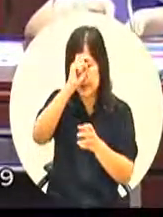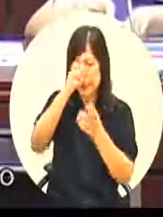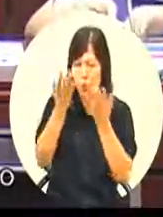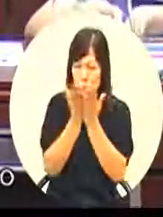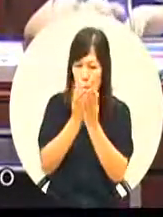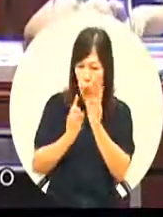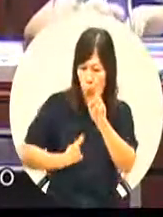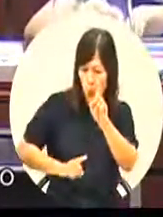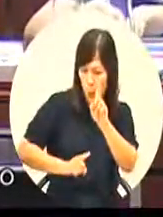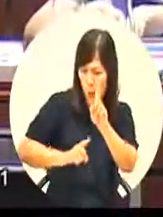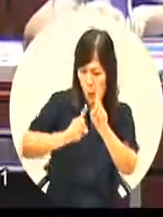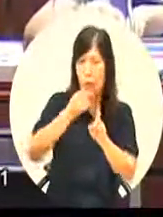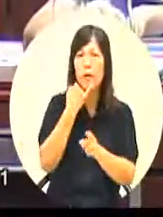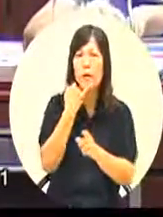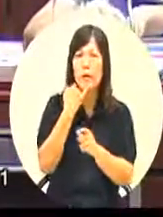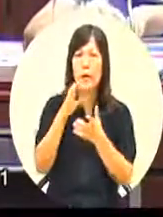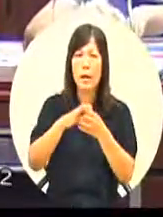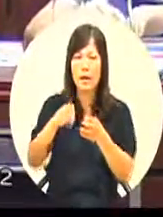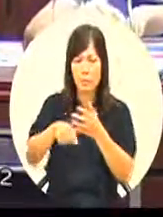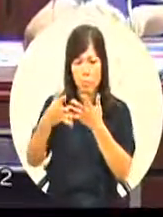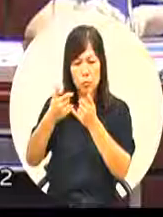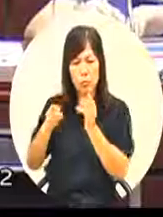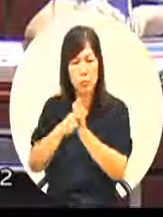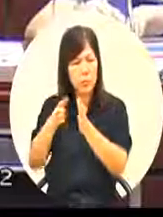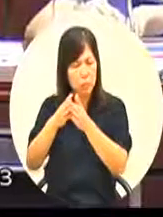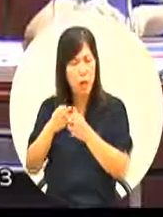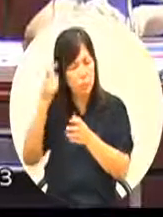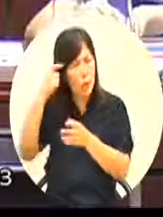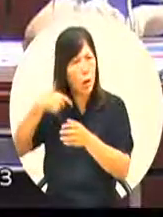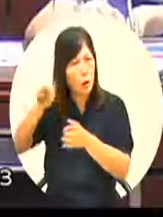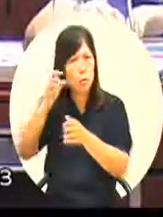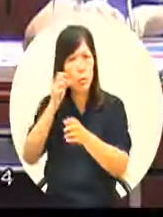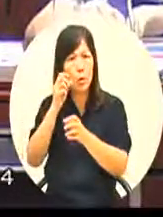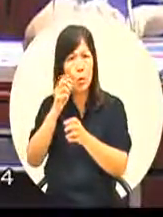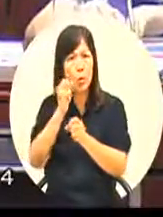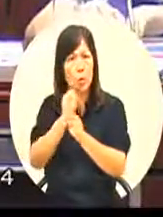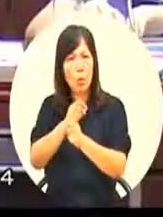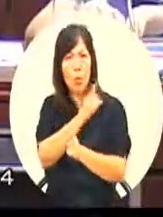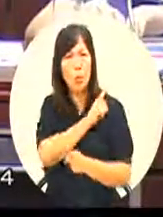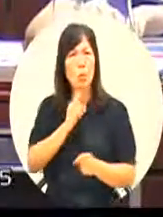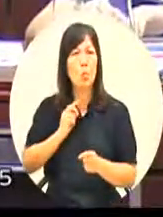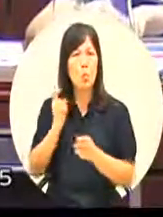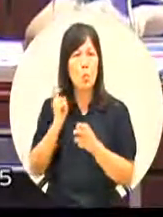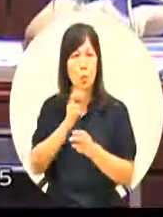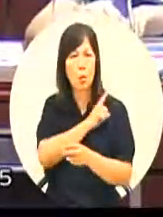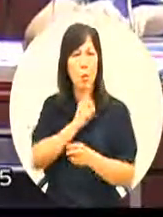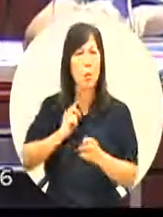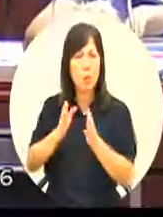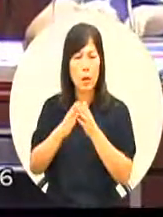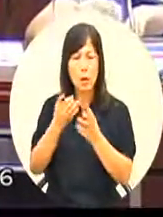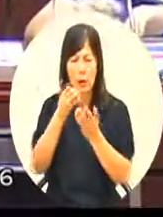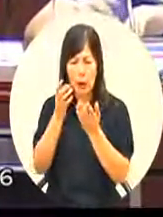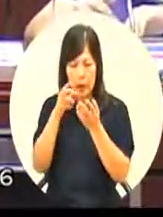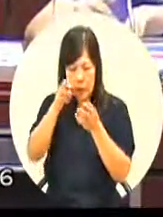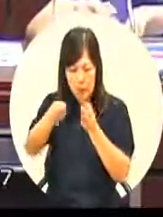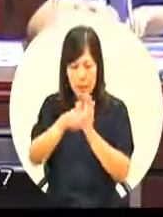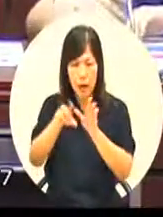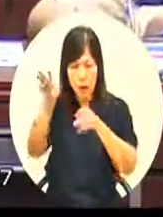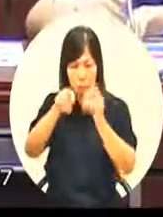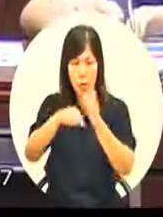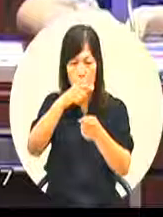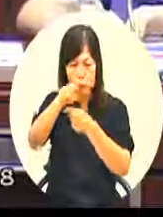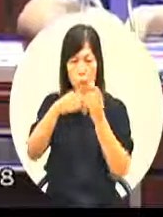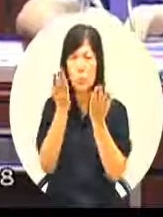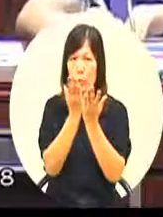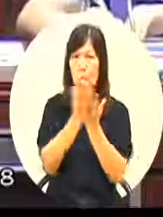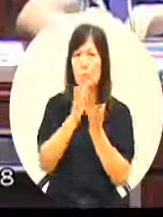的功课，哦，但是他这个学生说他需要去打工，结果我看到的资料是说他已经转学了，他